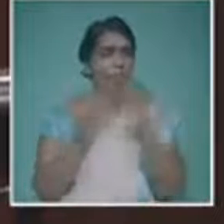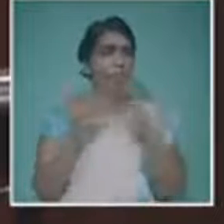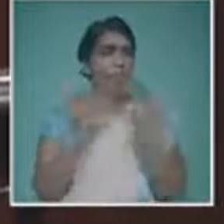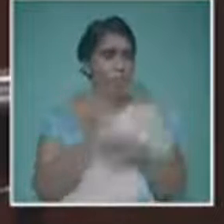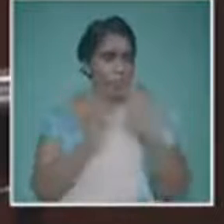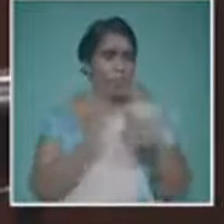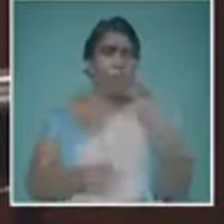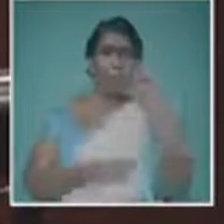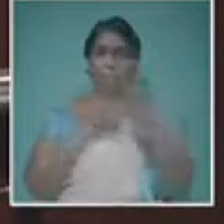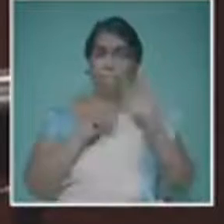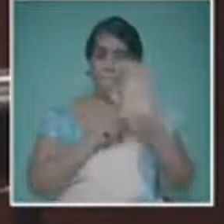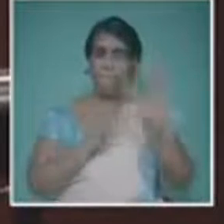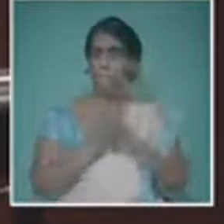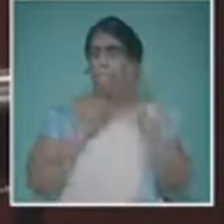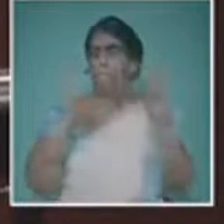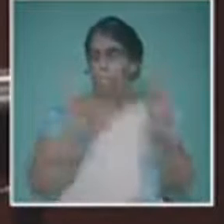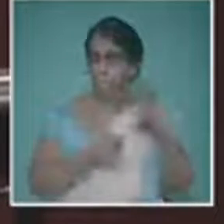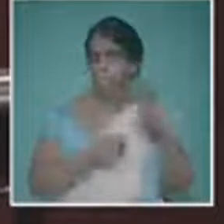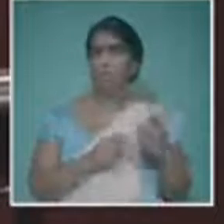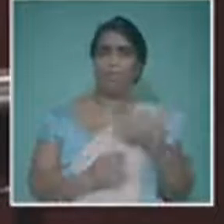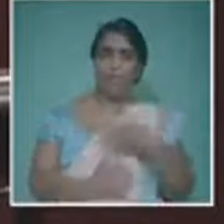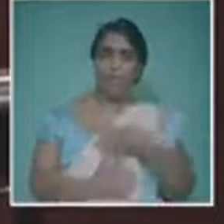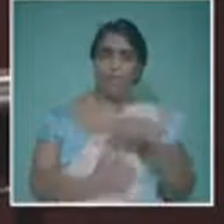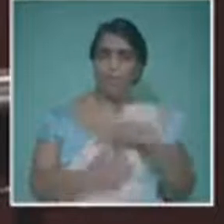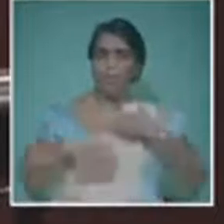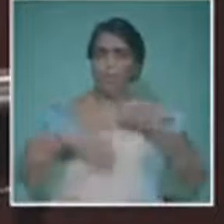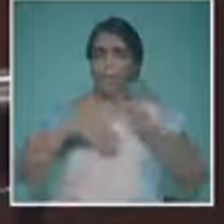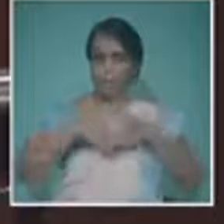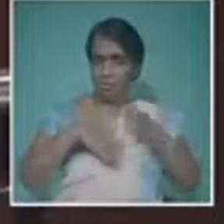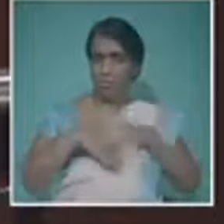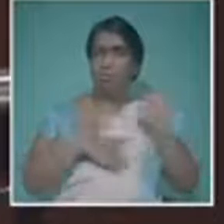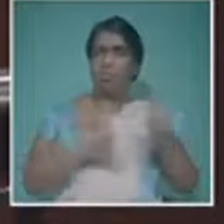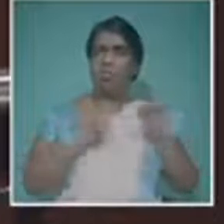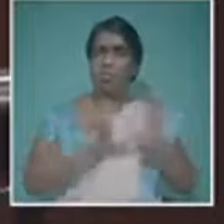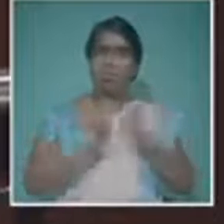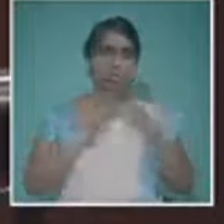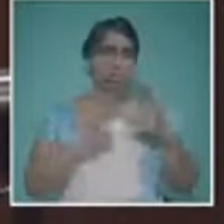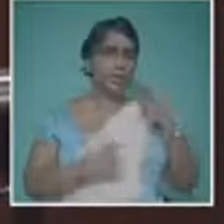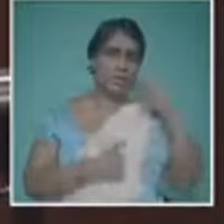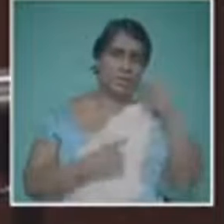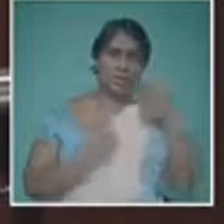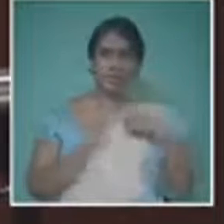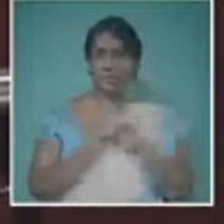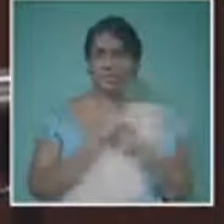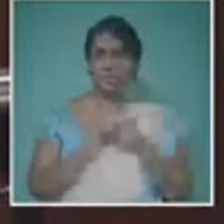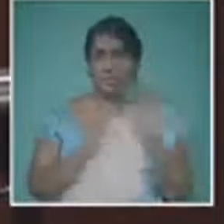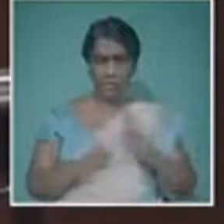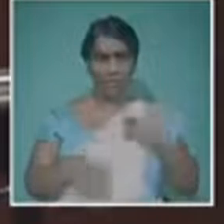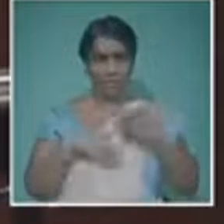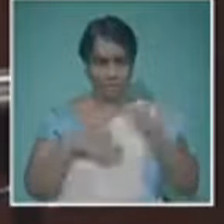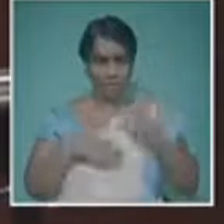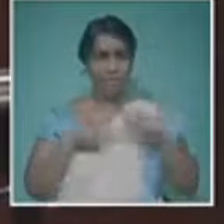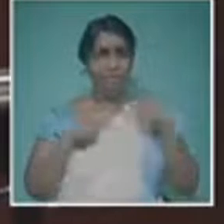வலி, நாங்கள் அனுபவித்த வலிகள் என்று நீங்கள் உணர்கின்றீர்கள். இப்பொழுது உங்களுக்கு வலிக்கின்றது.